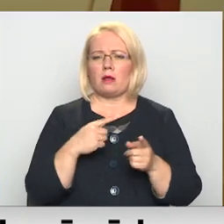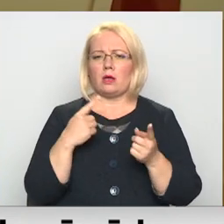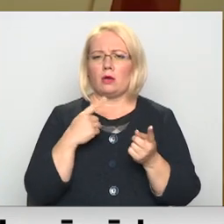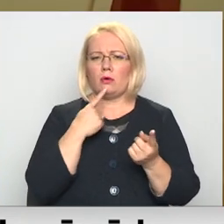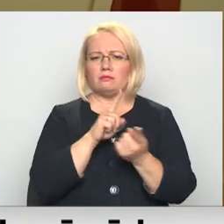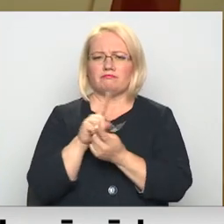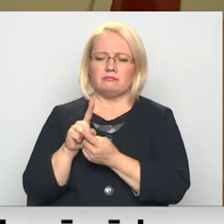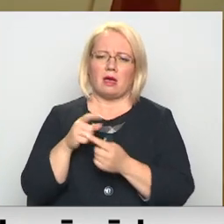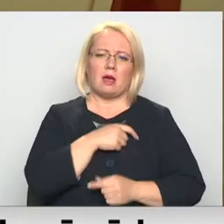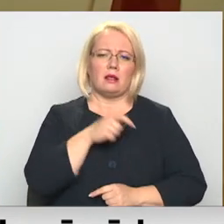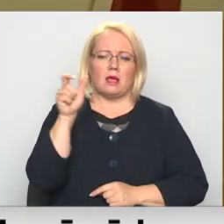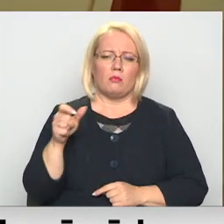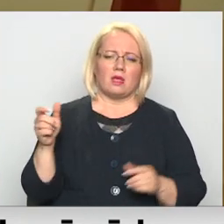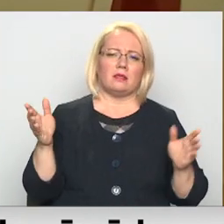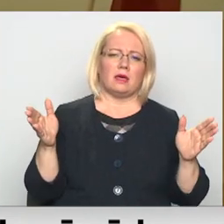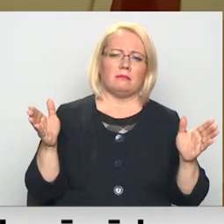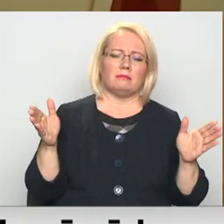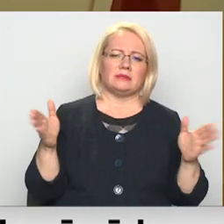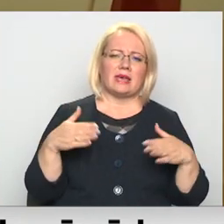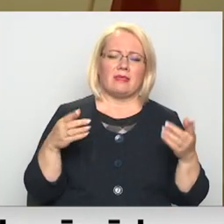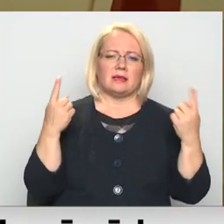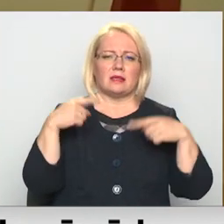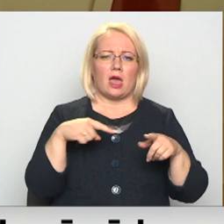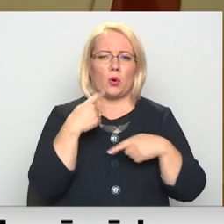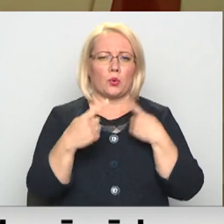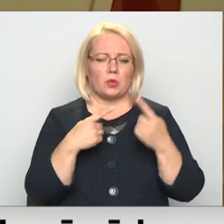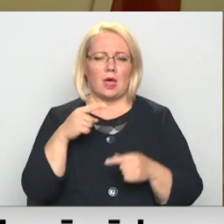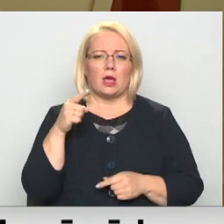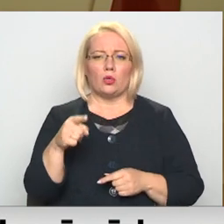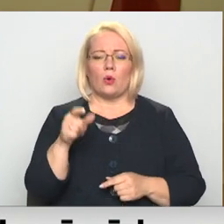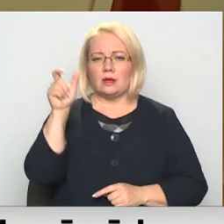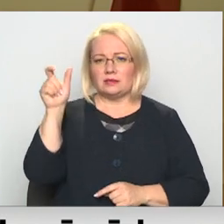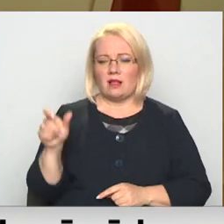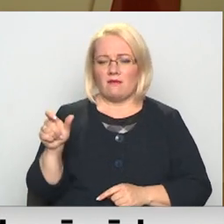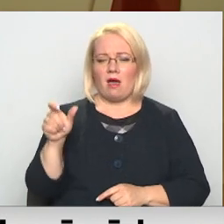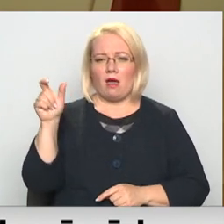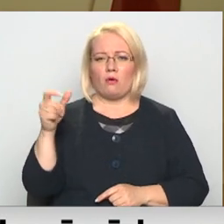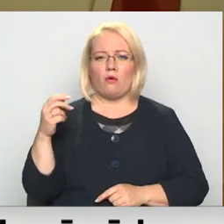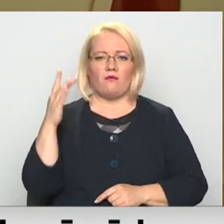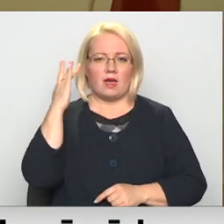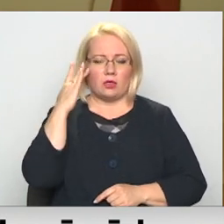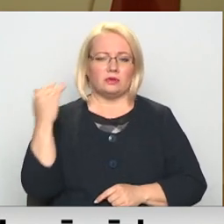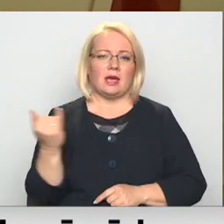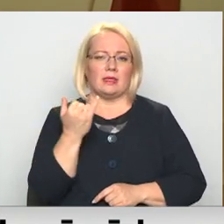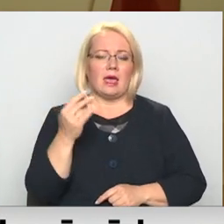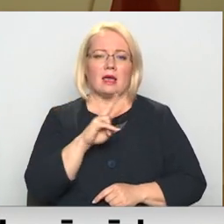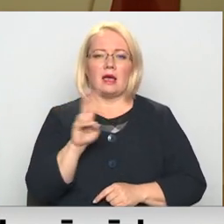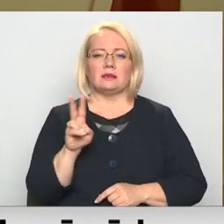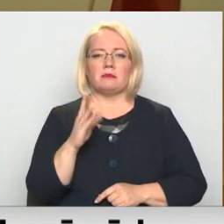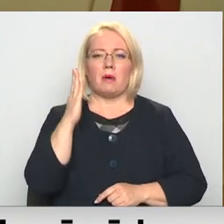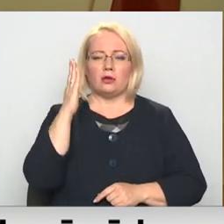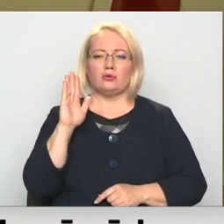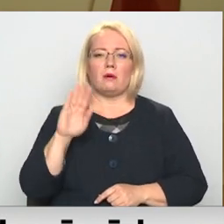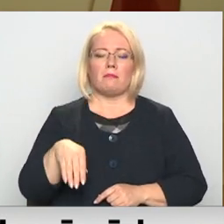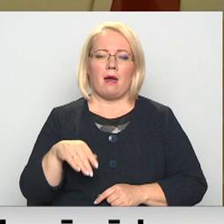deputātiem sēdes laikā, es uzsveru, ka to vēlētāju viedoklis, intereses, kuri balsojuši par Sociāldemokrātisko